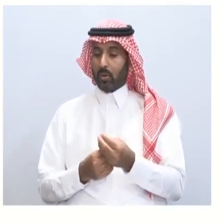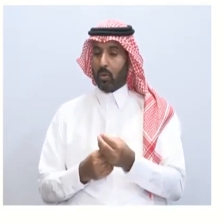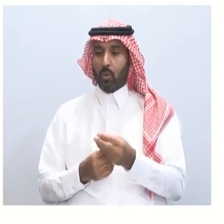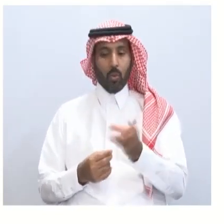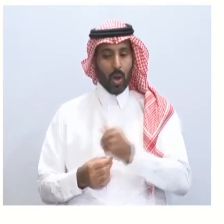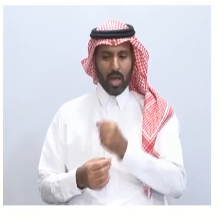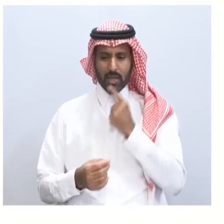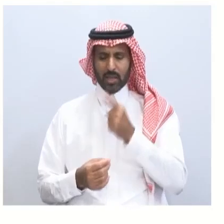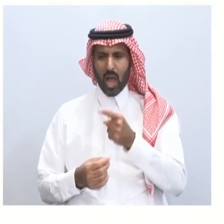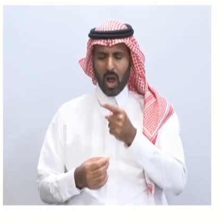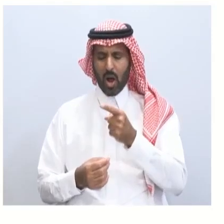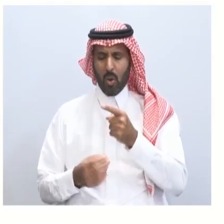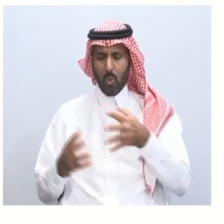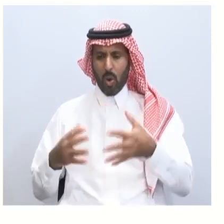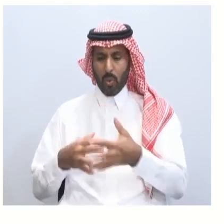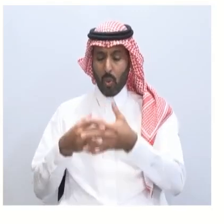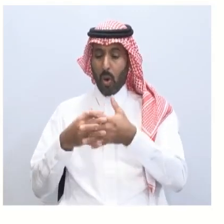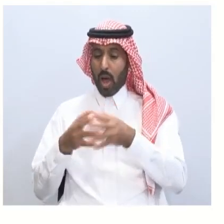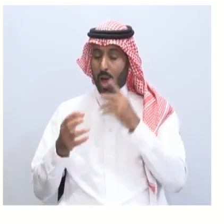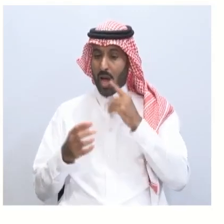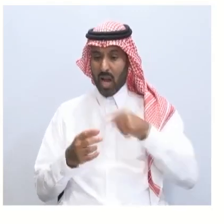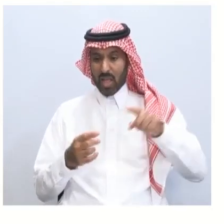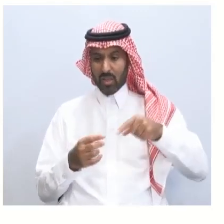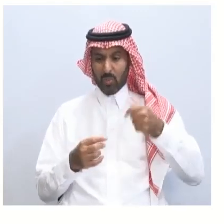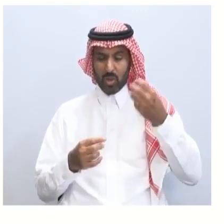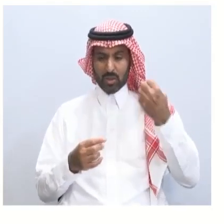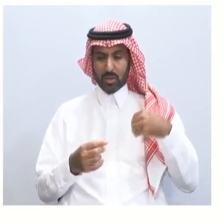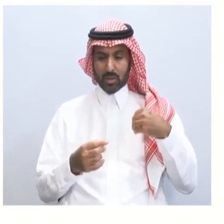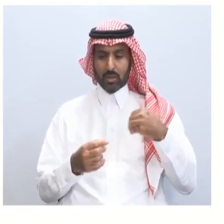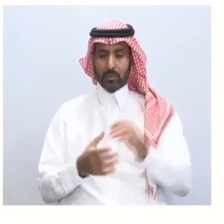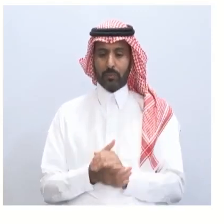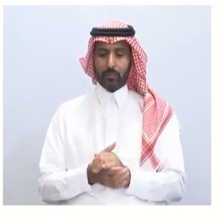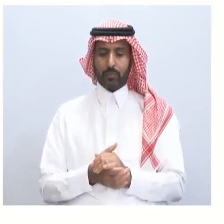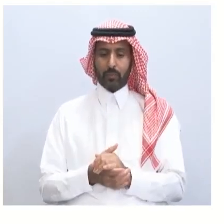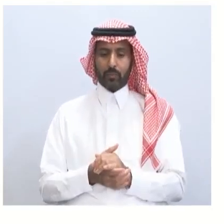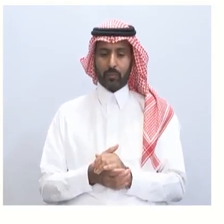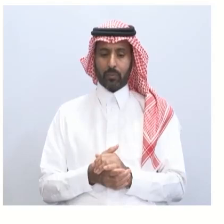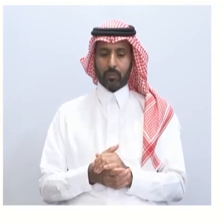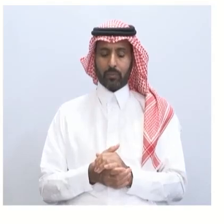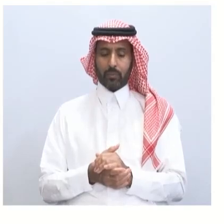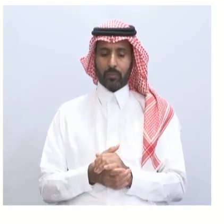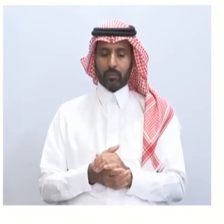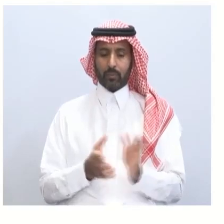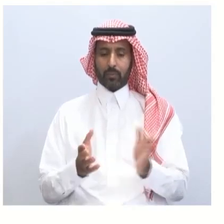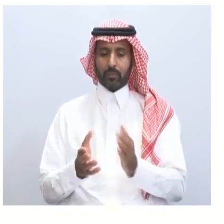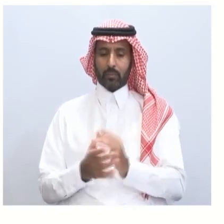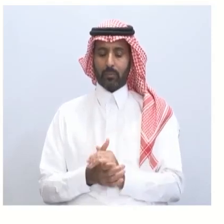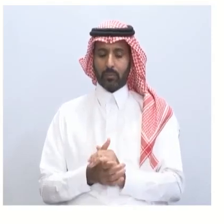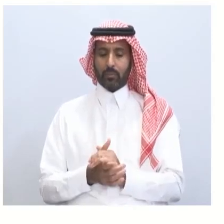والعدوان وقال تعالى قال ما مكني فيه ربي خير فاعينوني